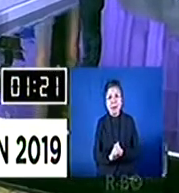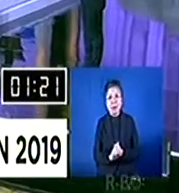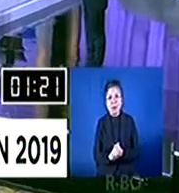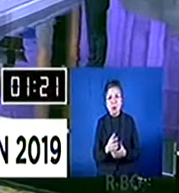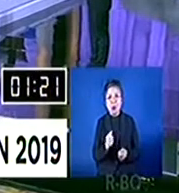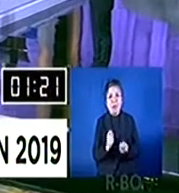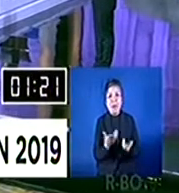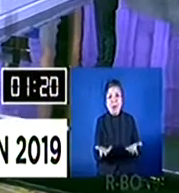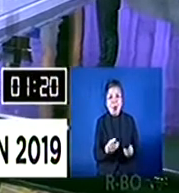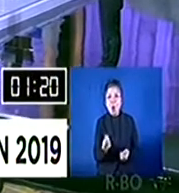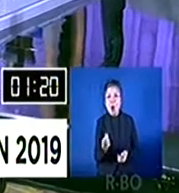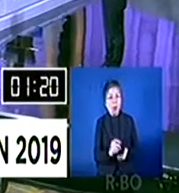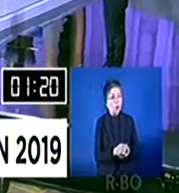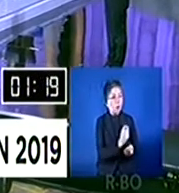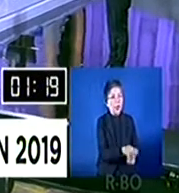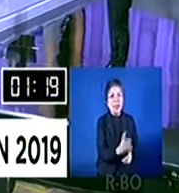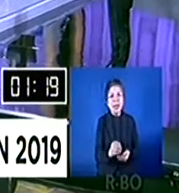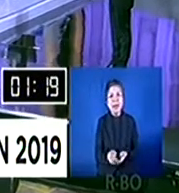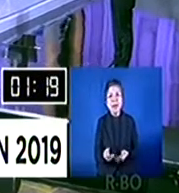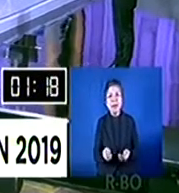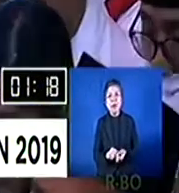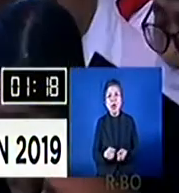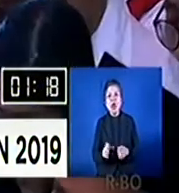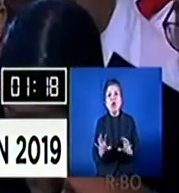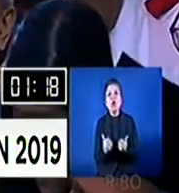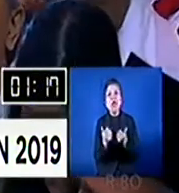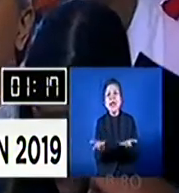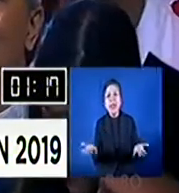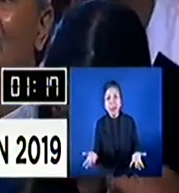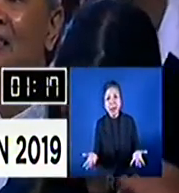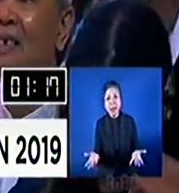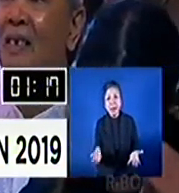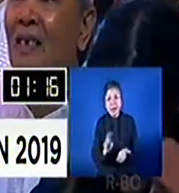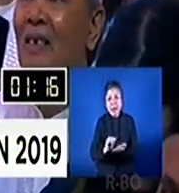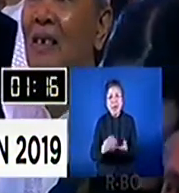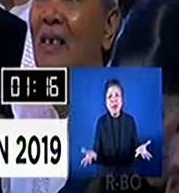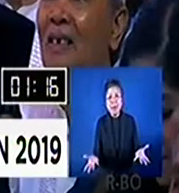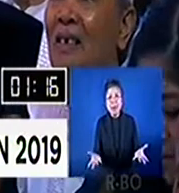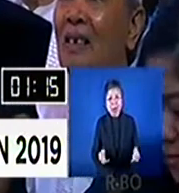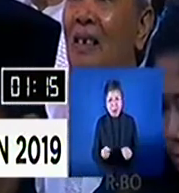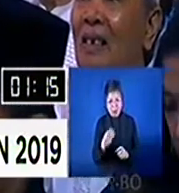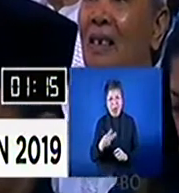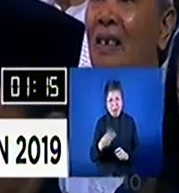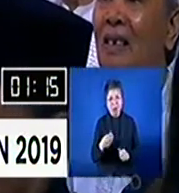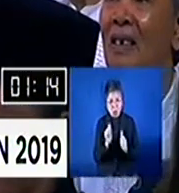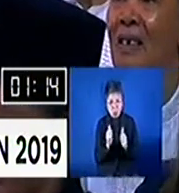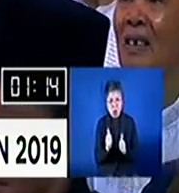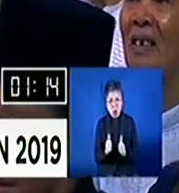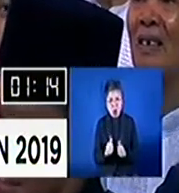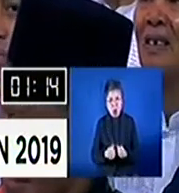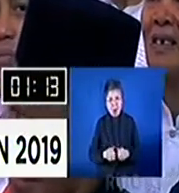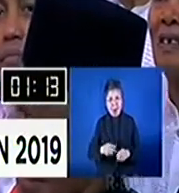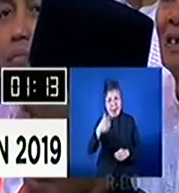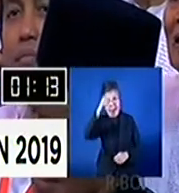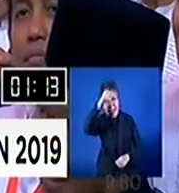tentang belanja dan output daripada penggunaan dana-dana itu, apakah efektif,